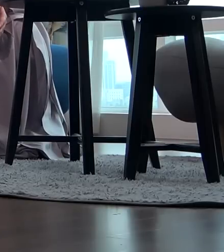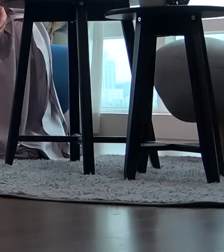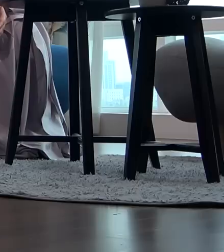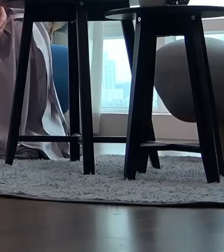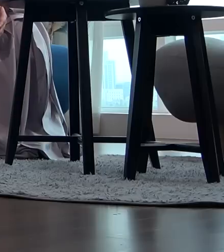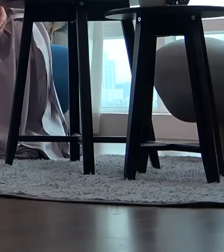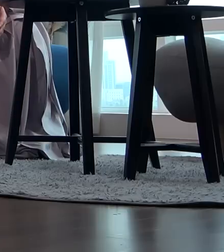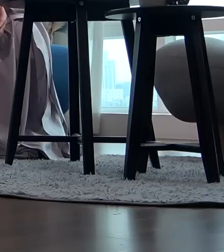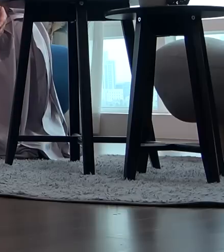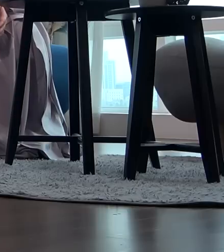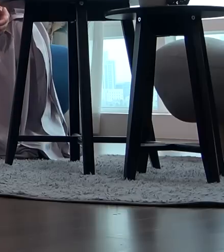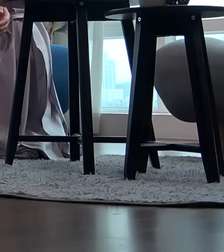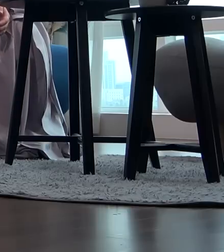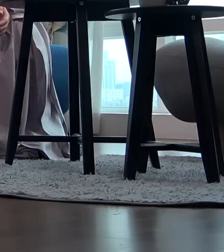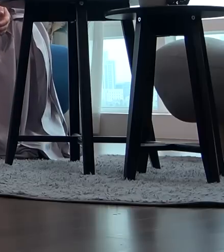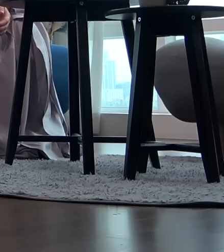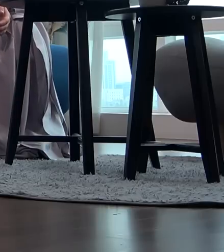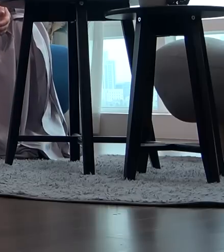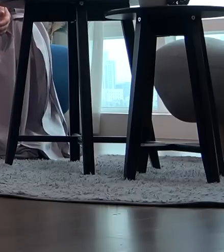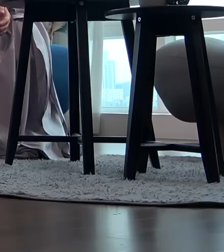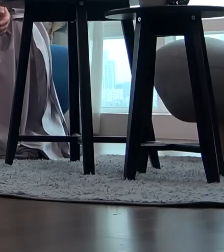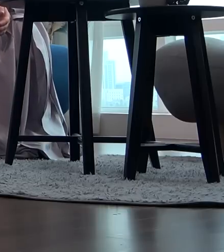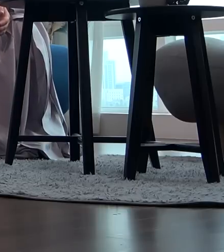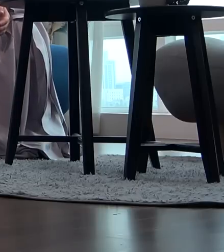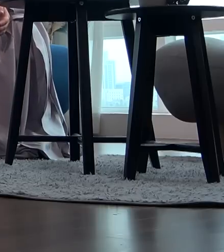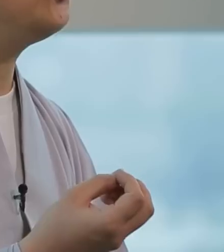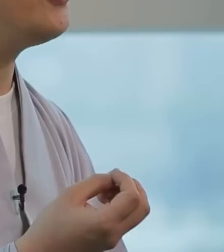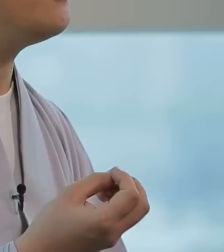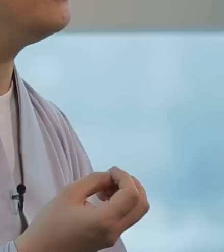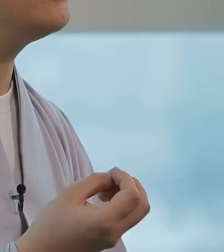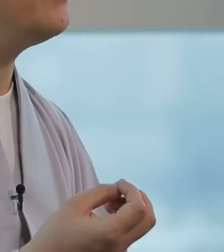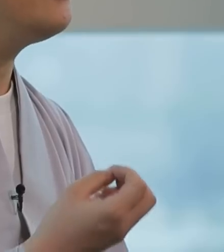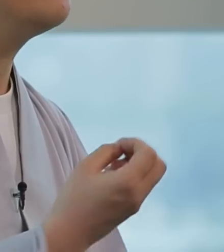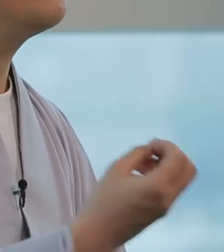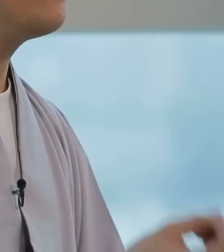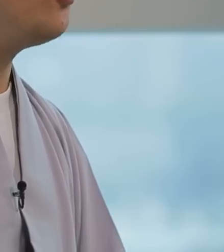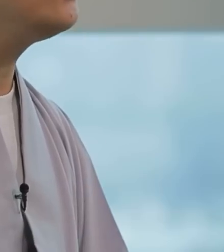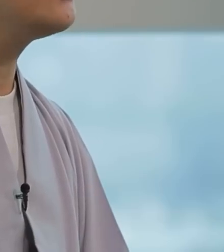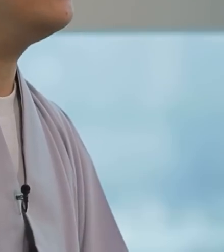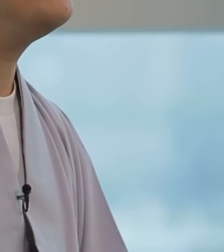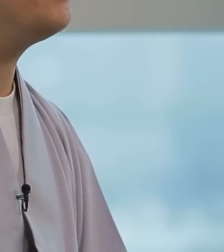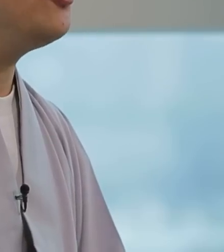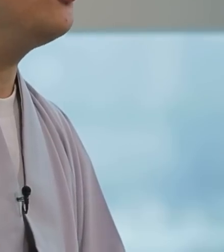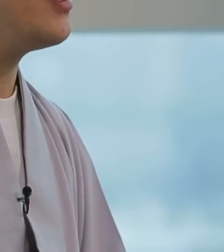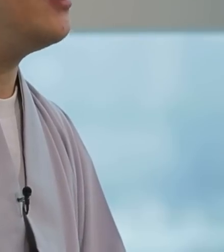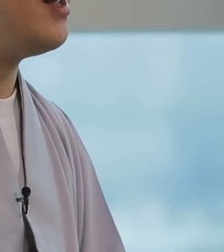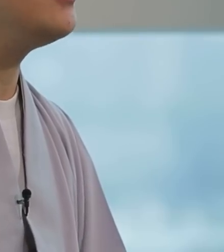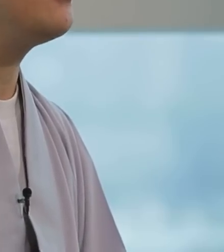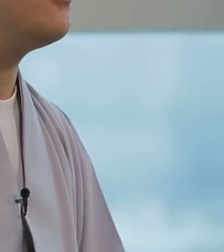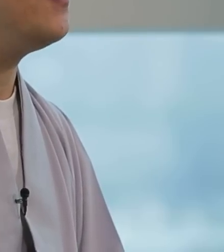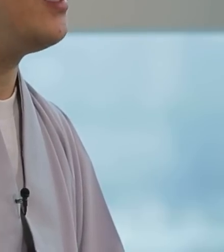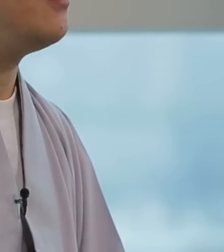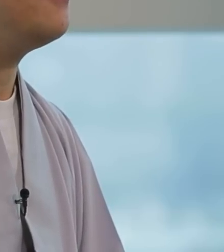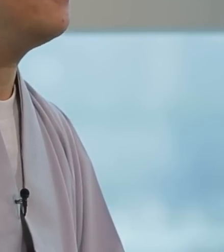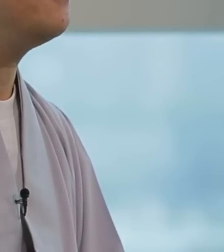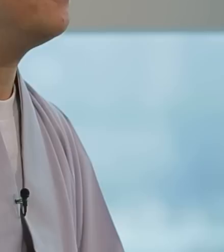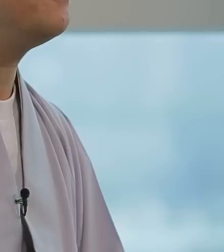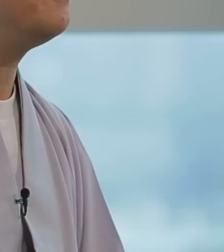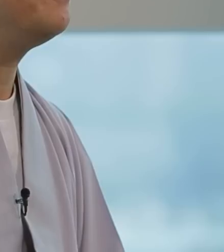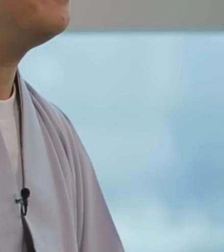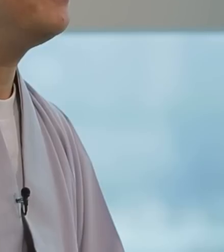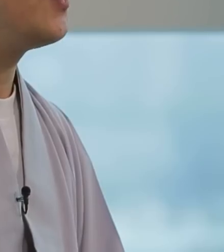내가 한번 잘 닦아 보자라는 내면의 확고한 수행의 믿음이 꽃을 피우게 되실